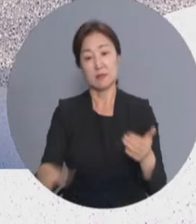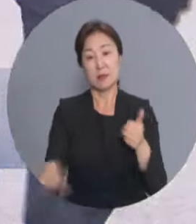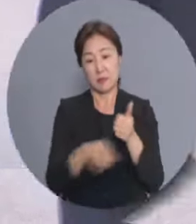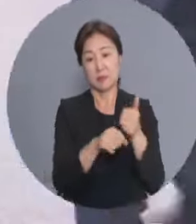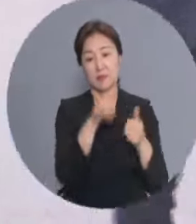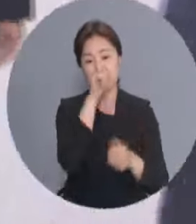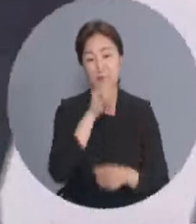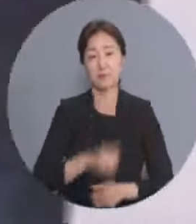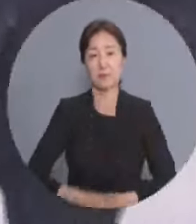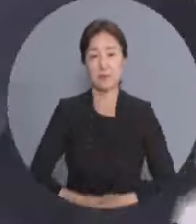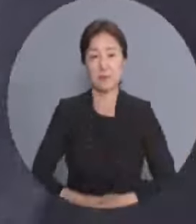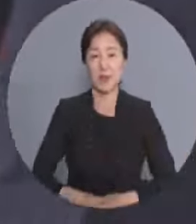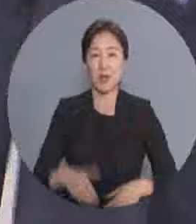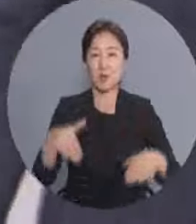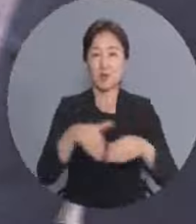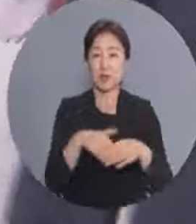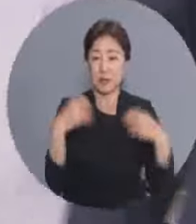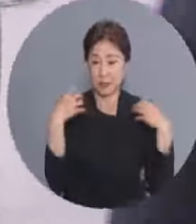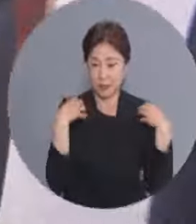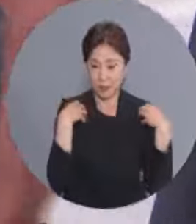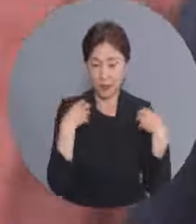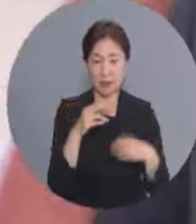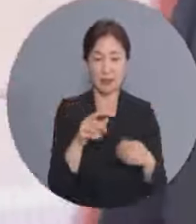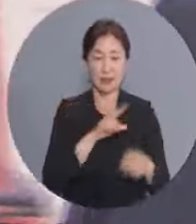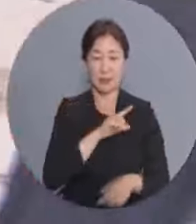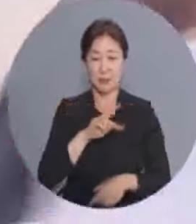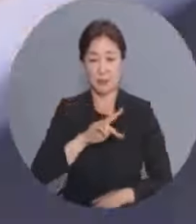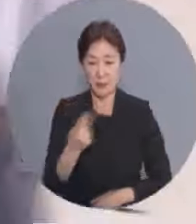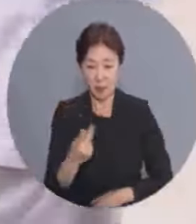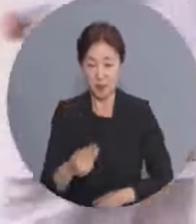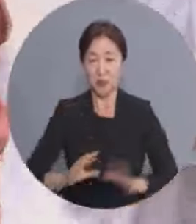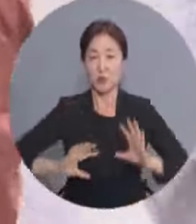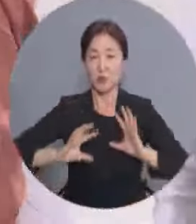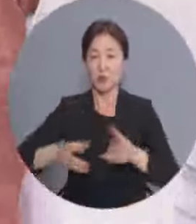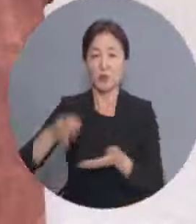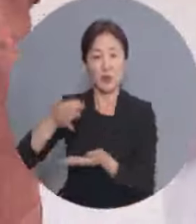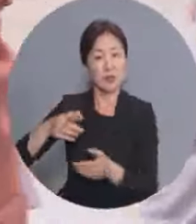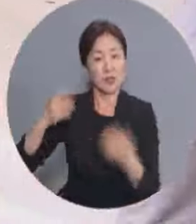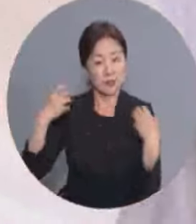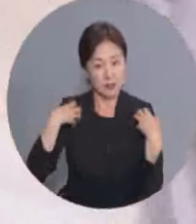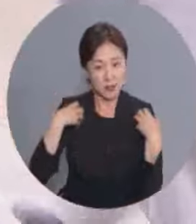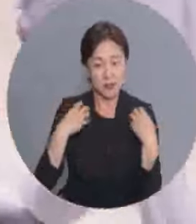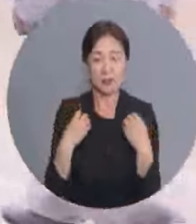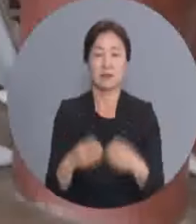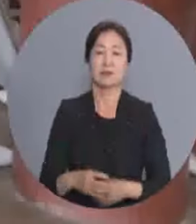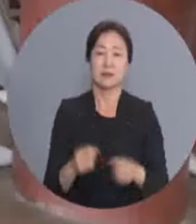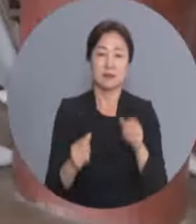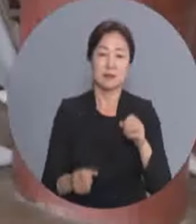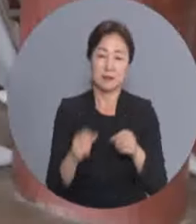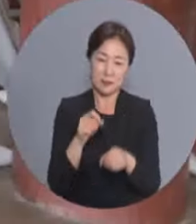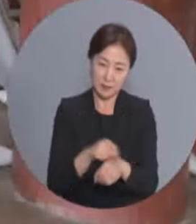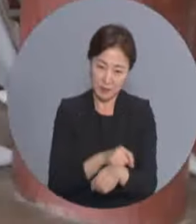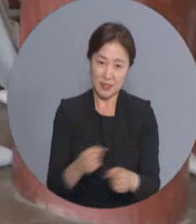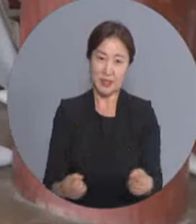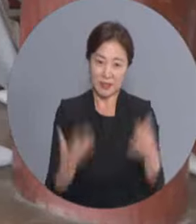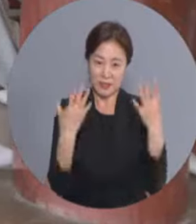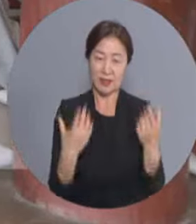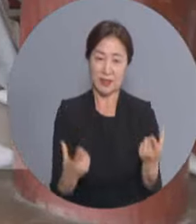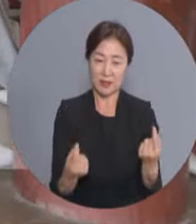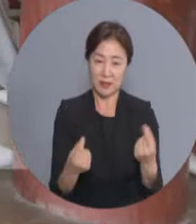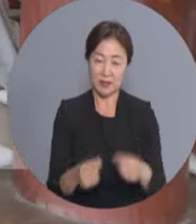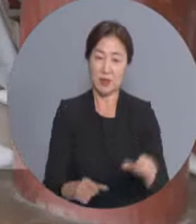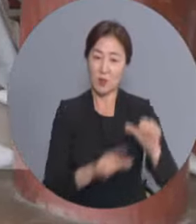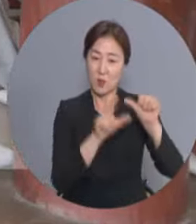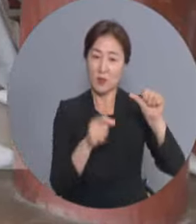보시면 문화재청에서 이름을 바꾼 국가 유산에도 이번 행사는 특별합니다 지난 5월 17일